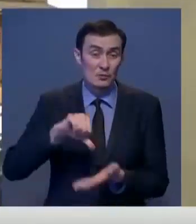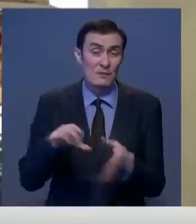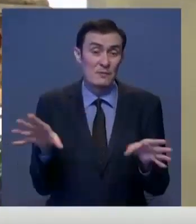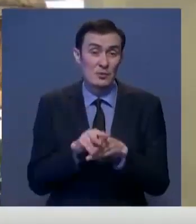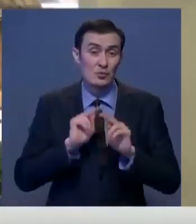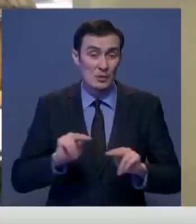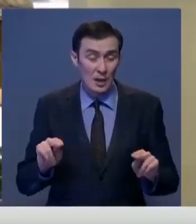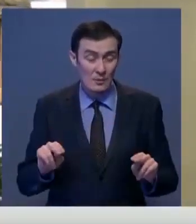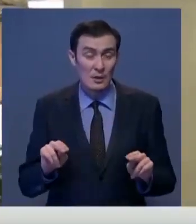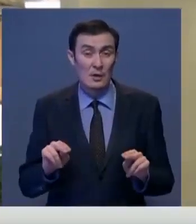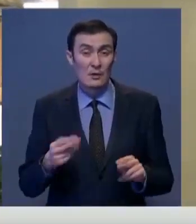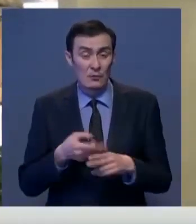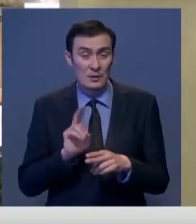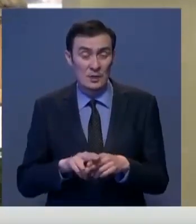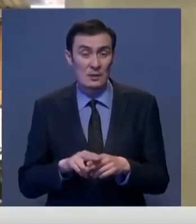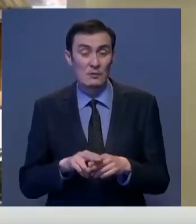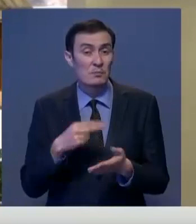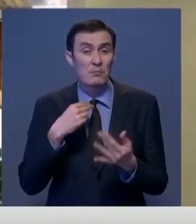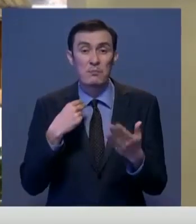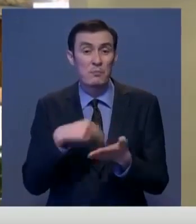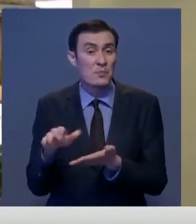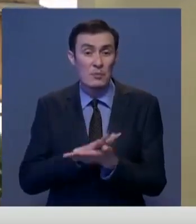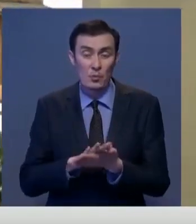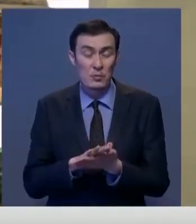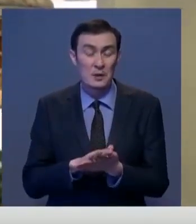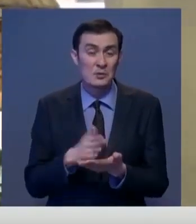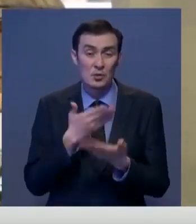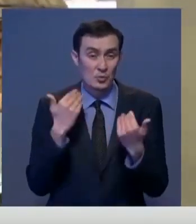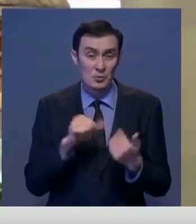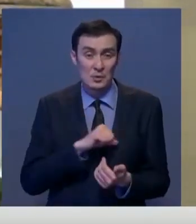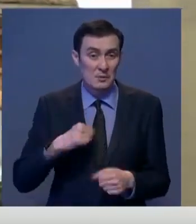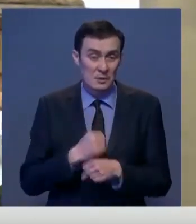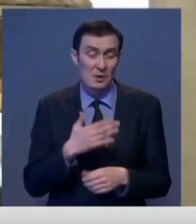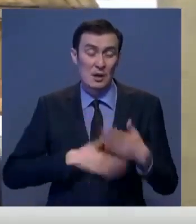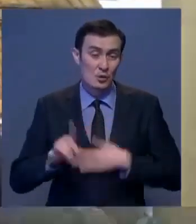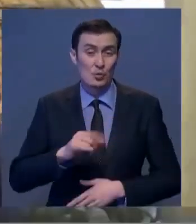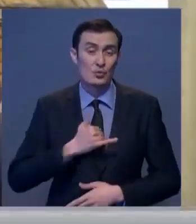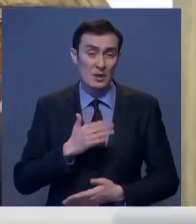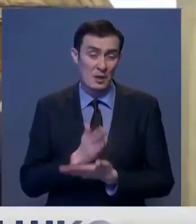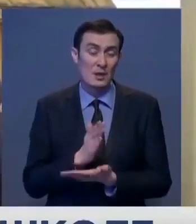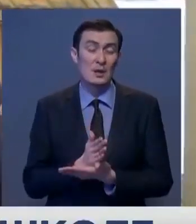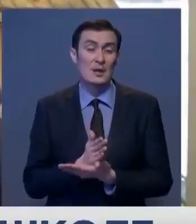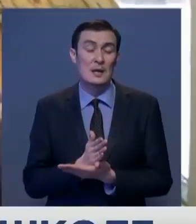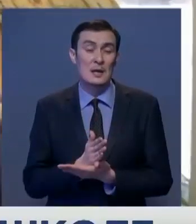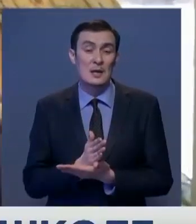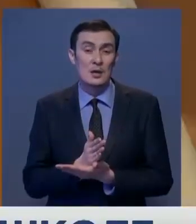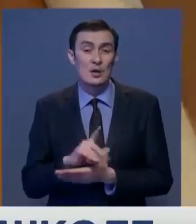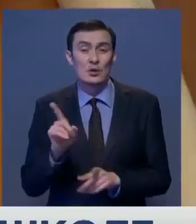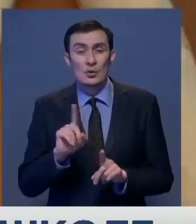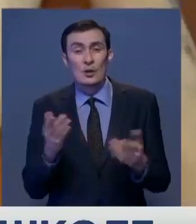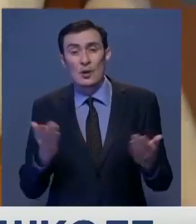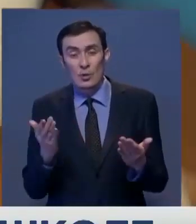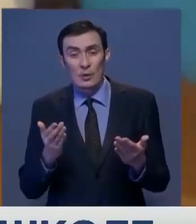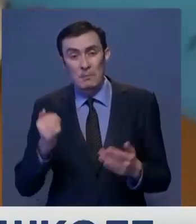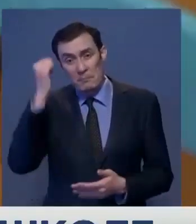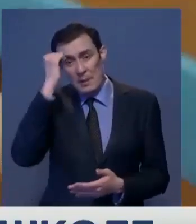учителями, вот они держат вот эти. Покупных нету. Я рад, что у меня что-то, какой-то след